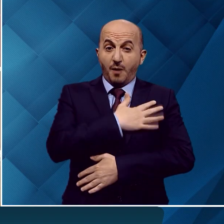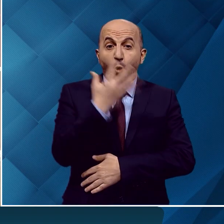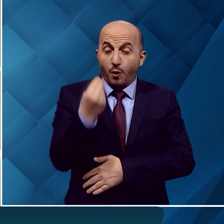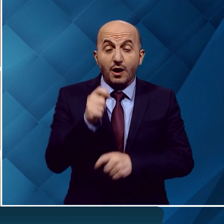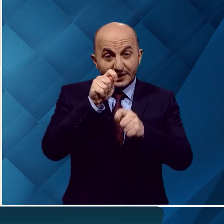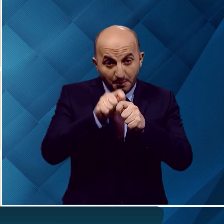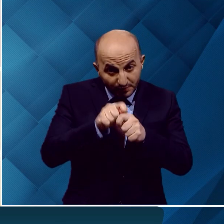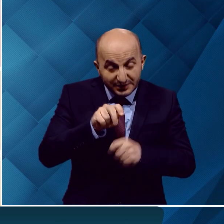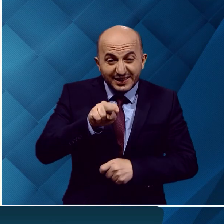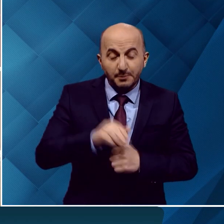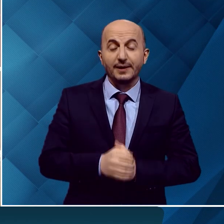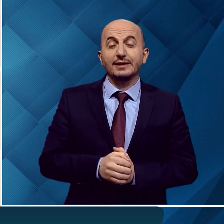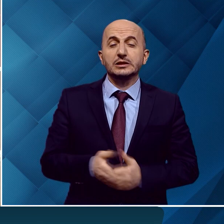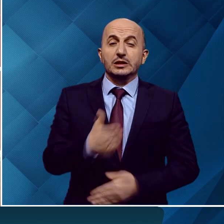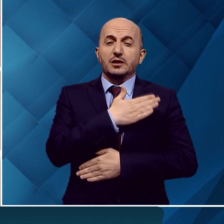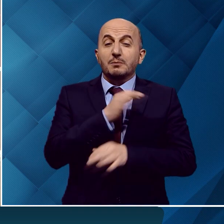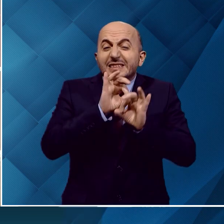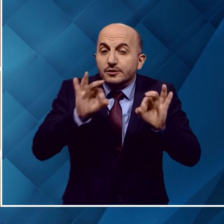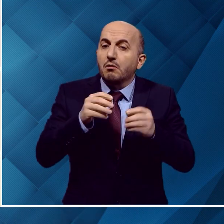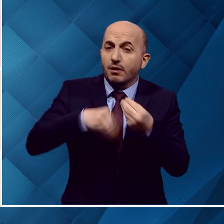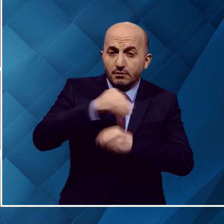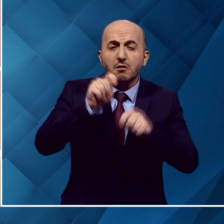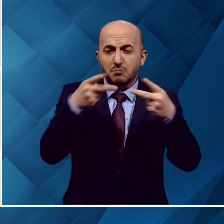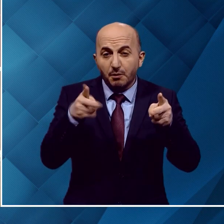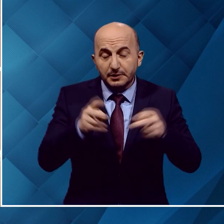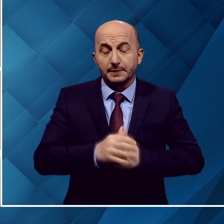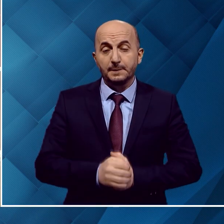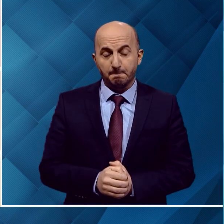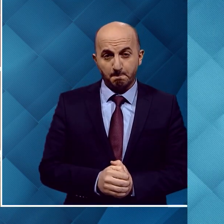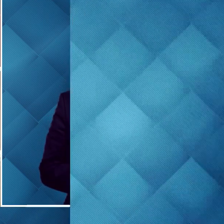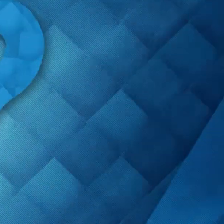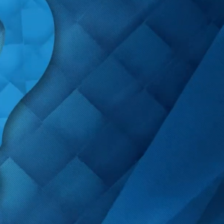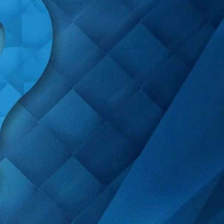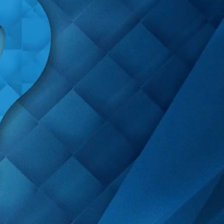ihramlı olarak yapılabileceği gibi ihramsız olarak da yapılabilir.